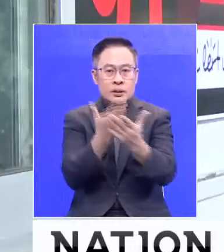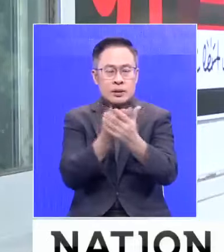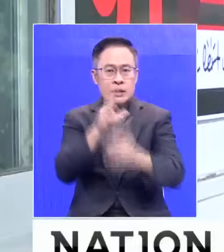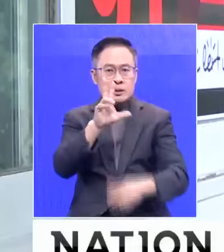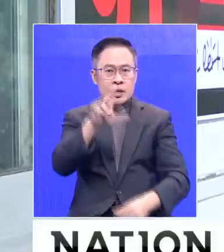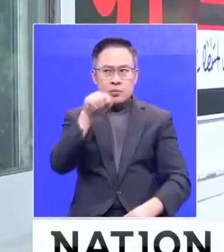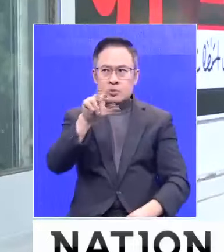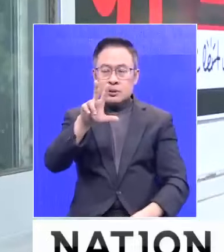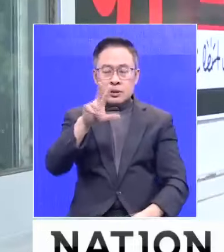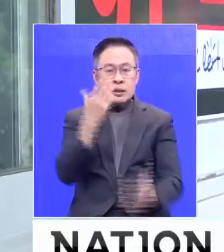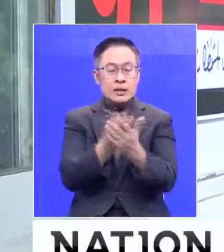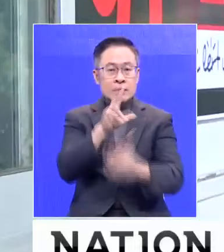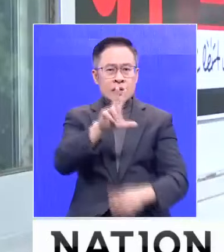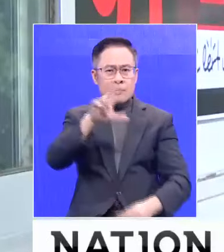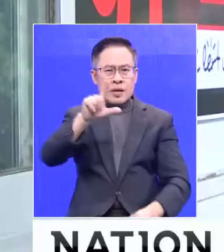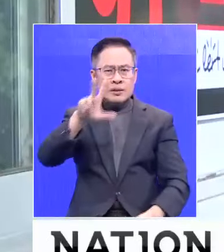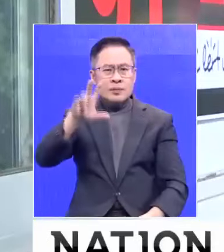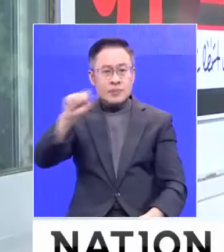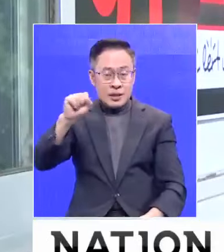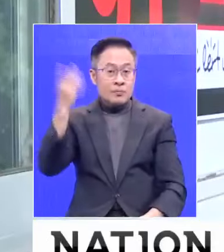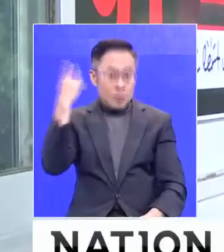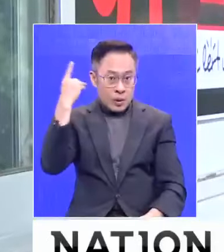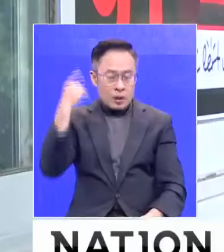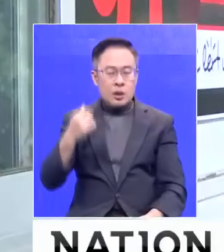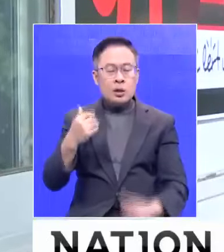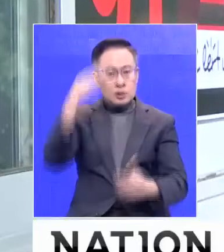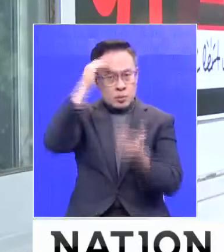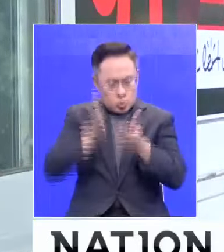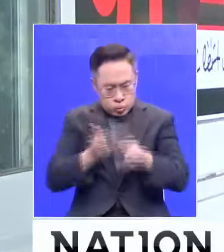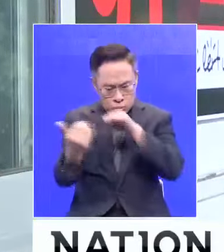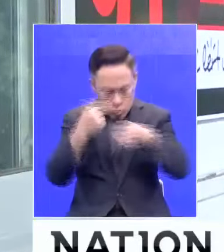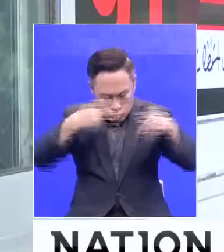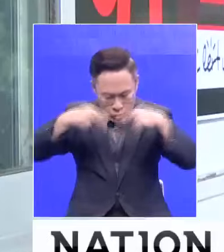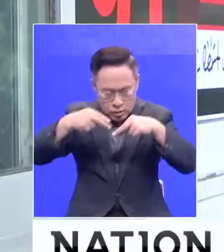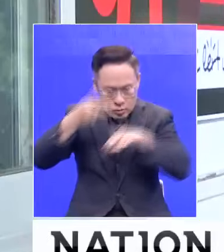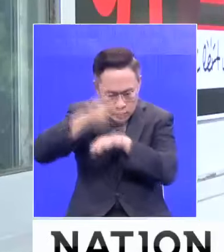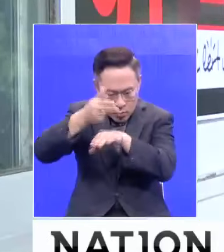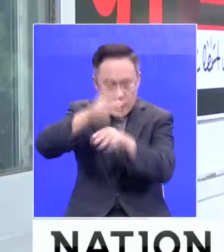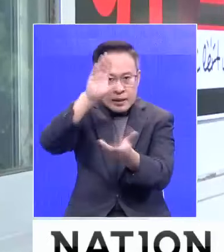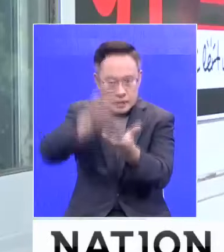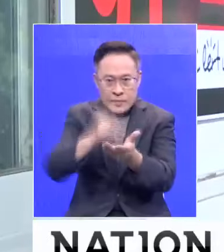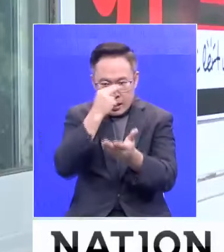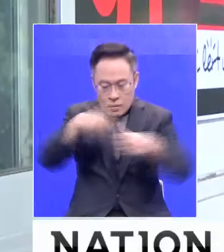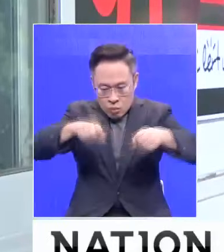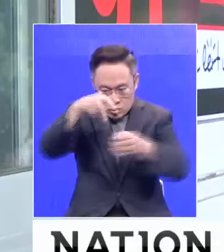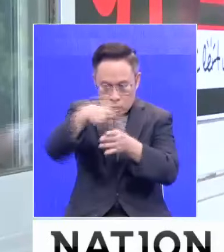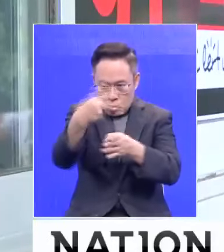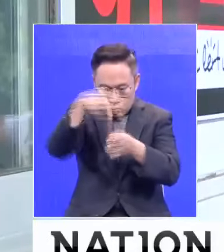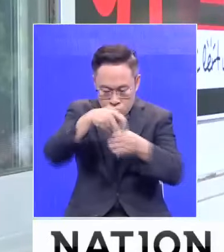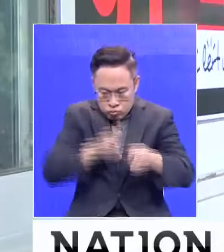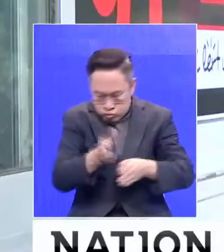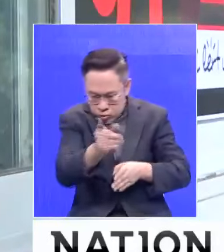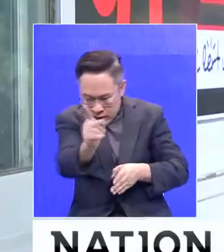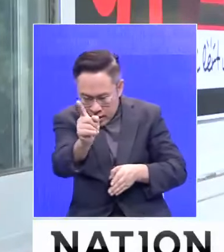แต่ว่าในส่วนของเส้นทางหลบหนีต่างๆจากการตรวจสอบกล้องวงจรปิดเนี่ยตำรวจก็ได้เห็นเส้นทางหลบหนีเพิ่มมากขึ้น